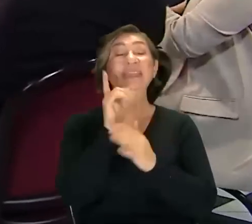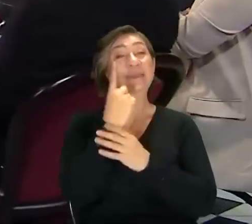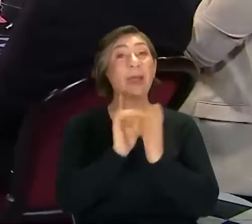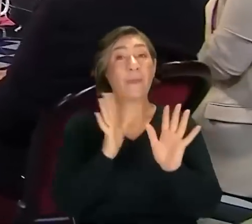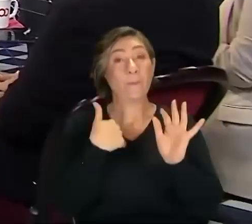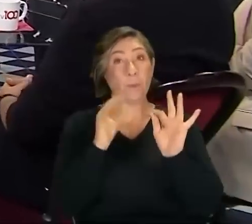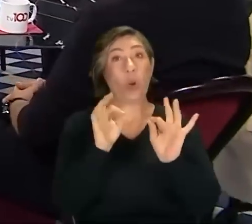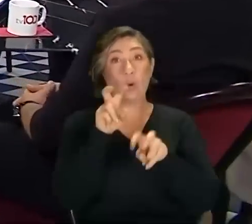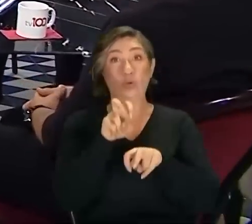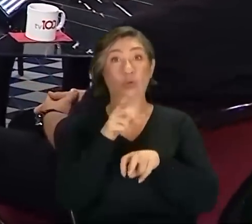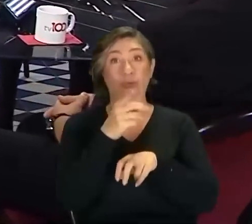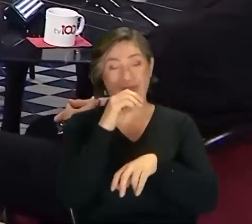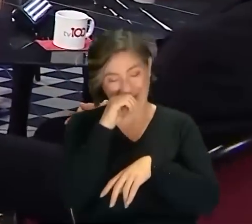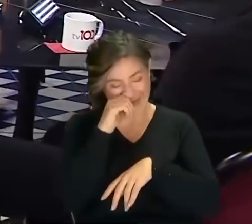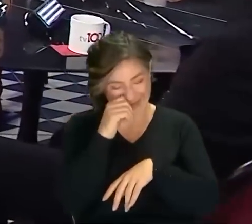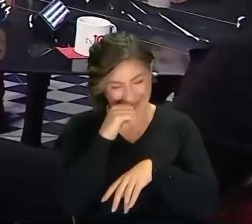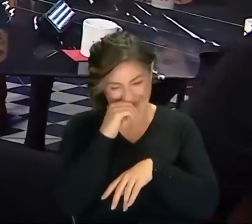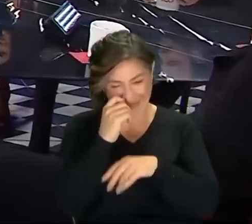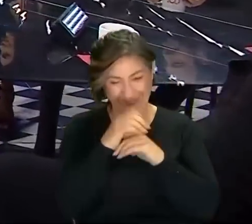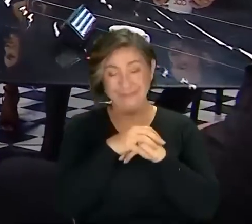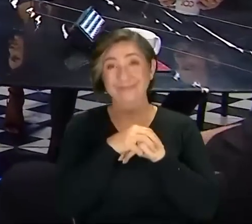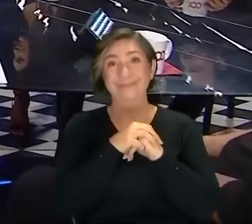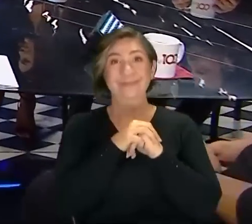Çıplakken bile ben böyle oturdum.